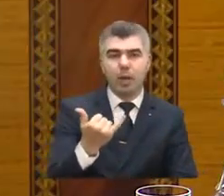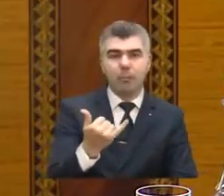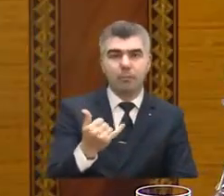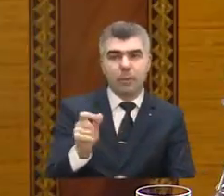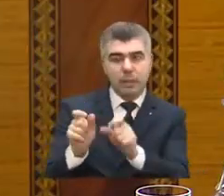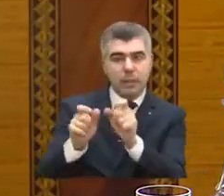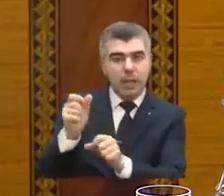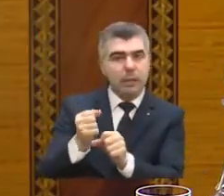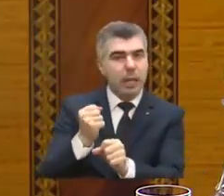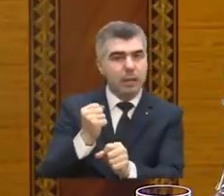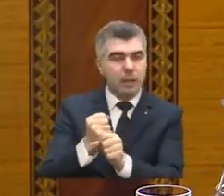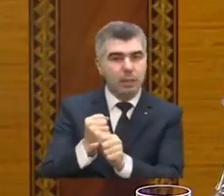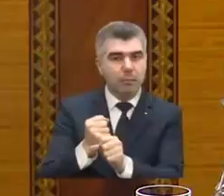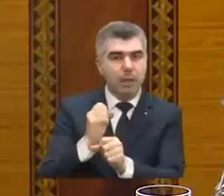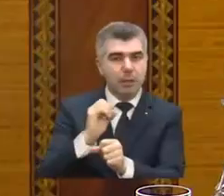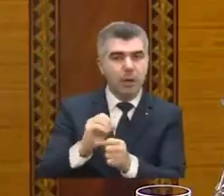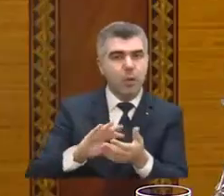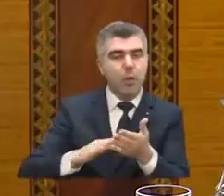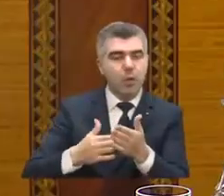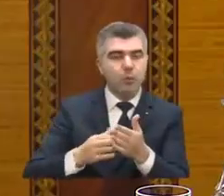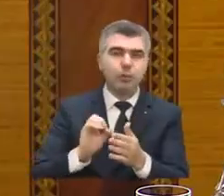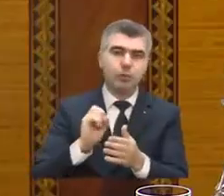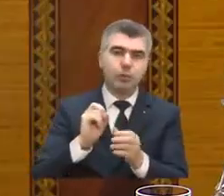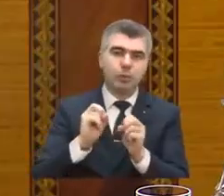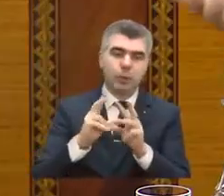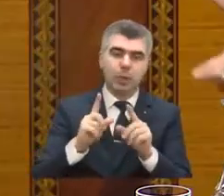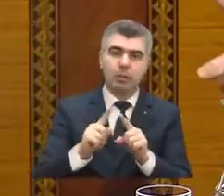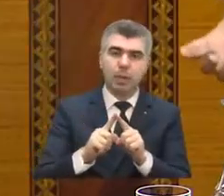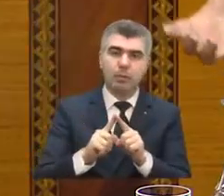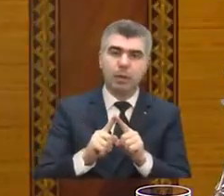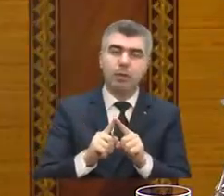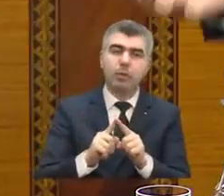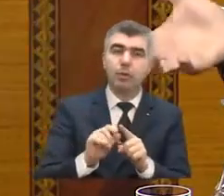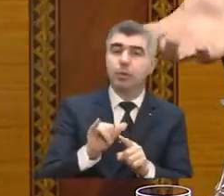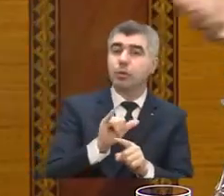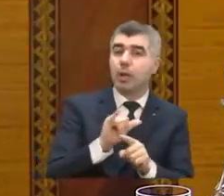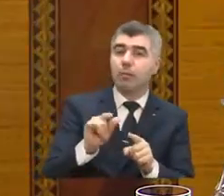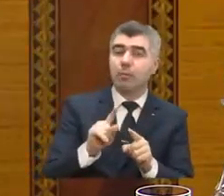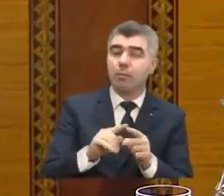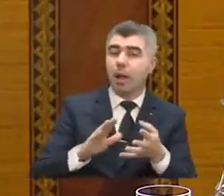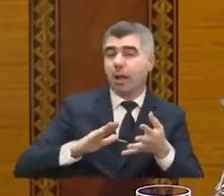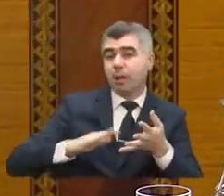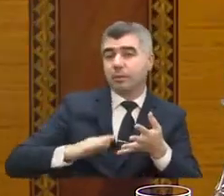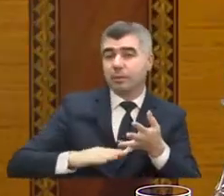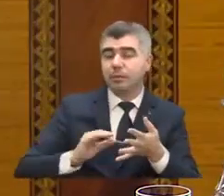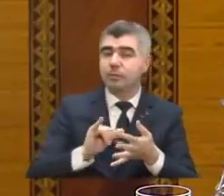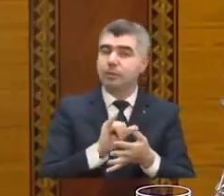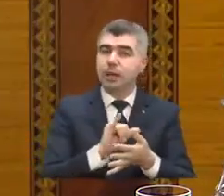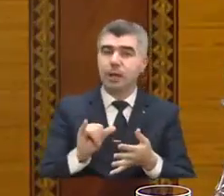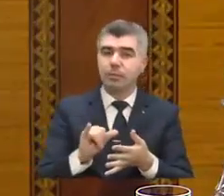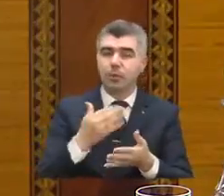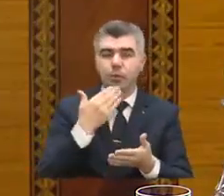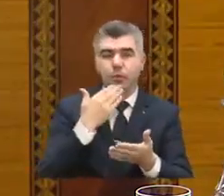تشتغل وتشتغل في ظروف حسنة ولكن دون المس بمصالح الفئات الأخرى. شكرا.